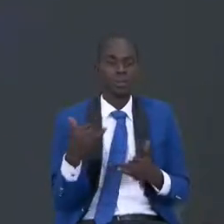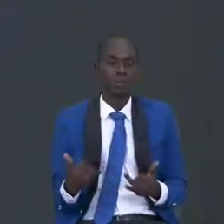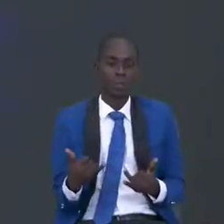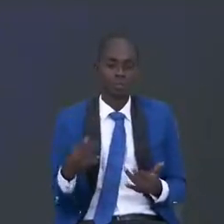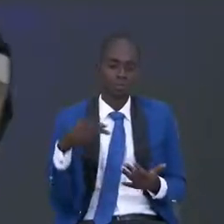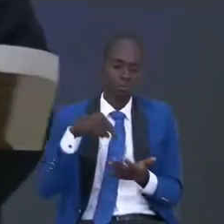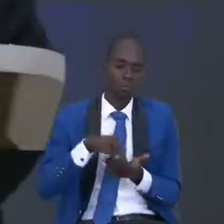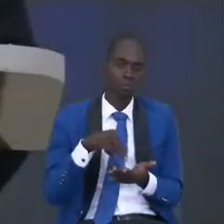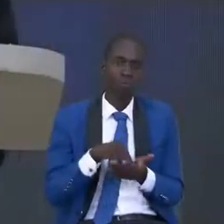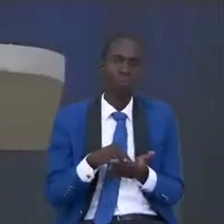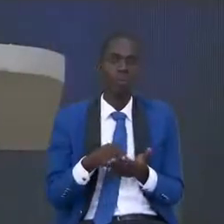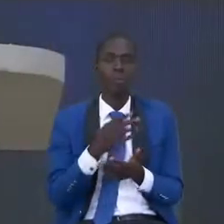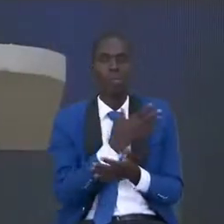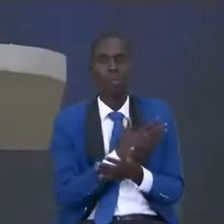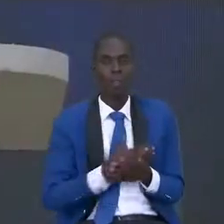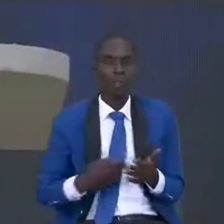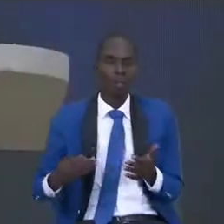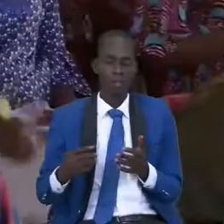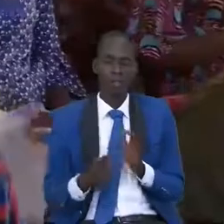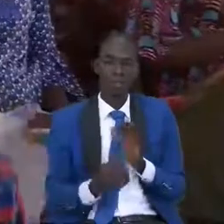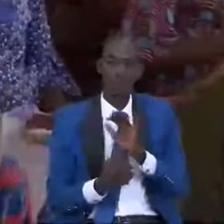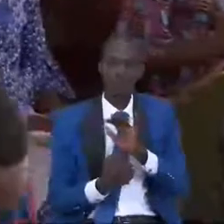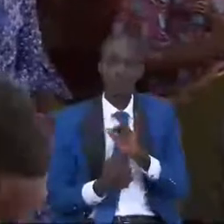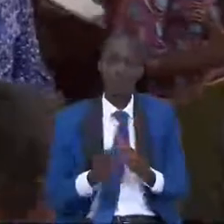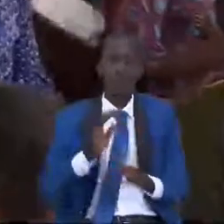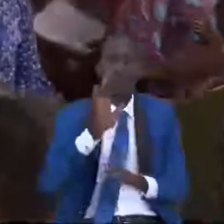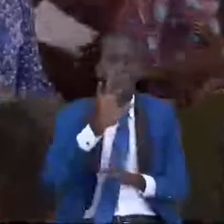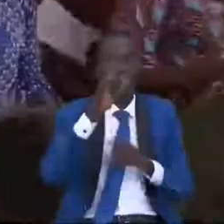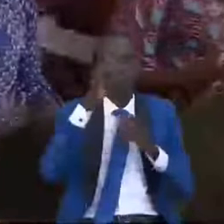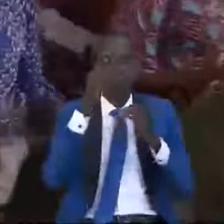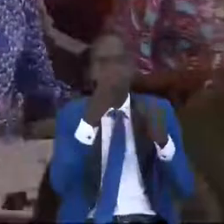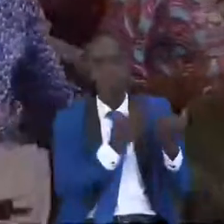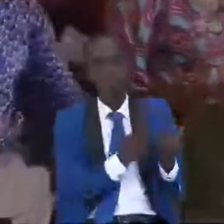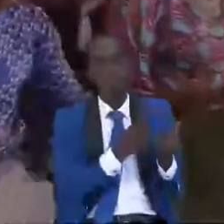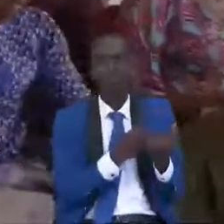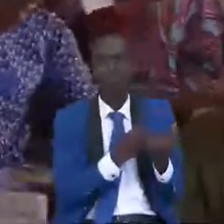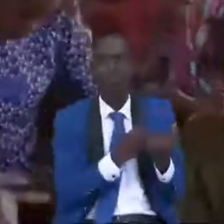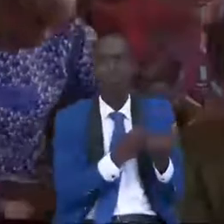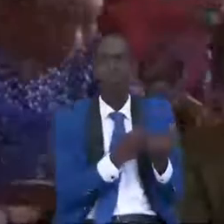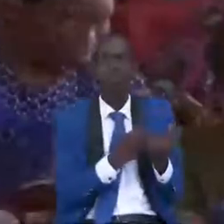et exprime ta foi, ta confiance